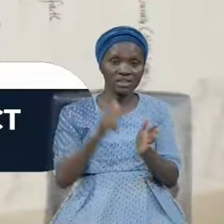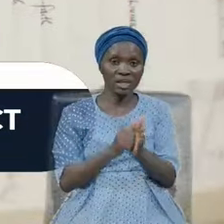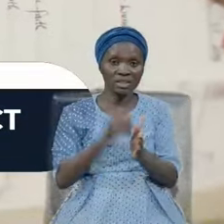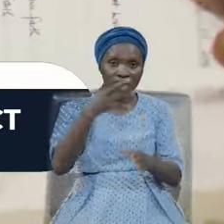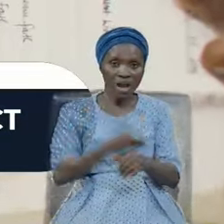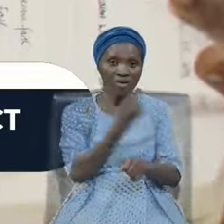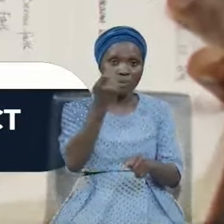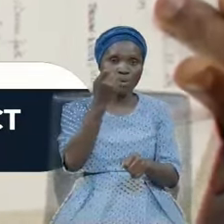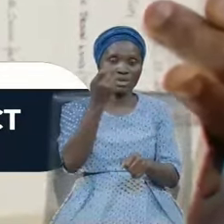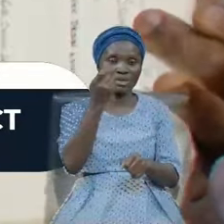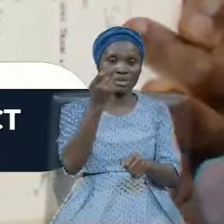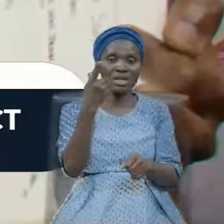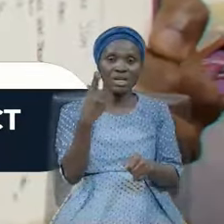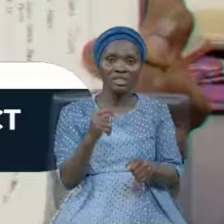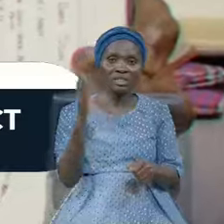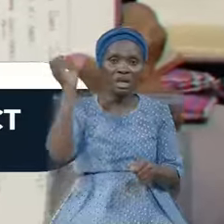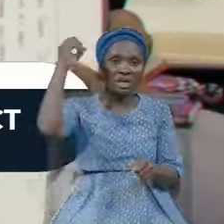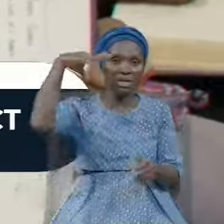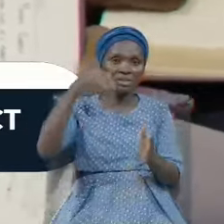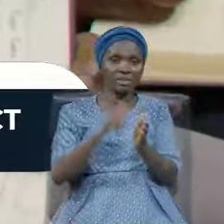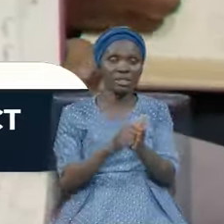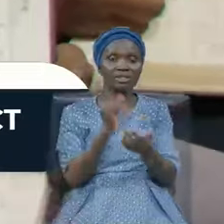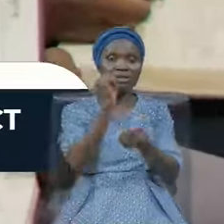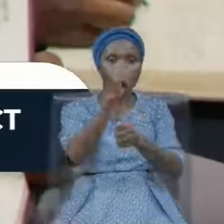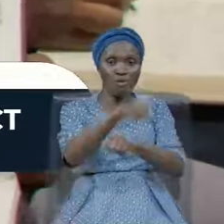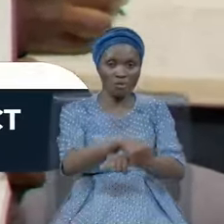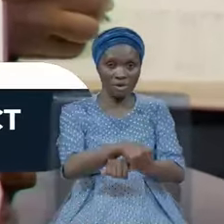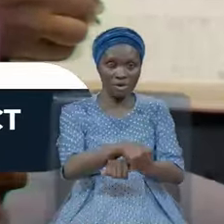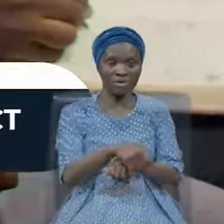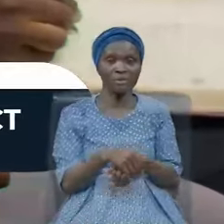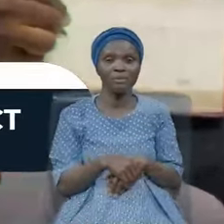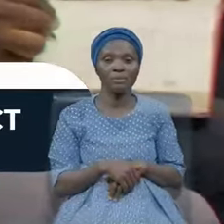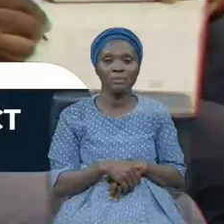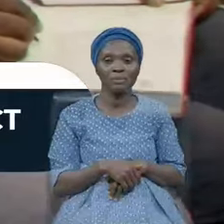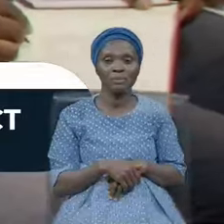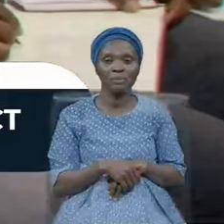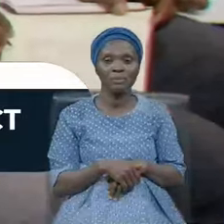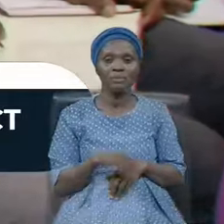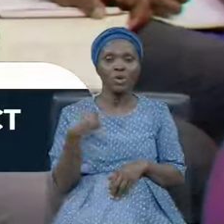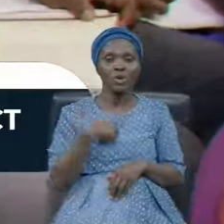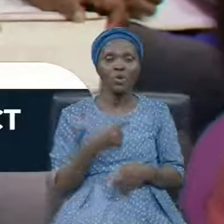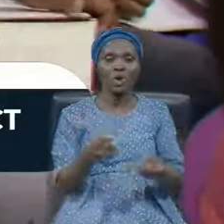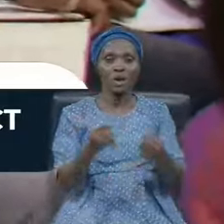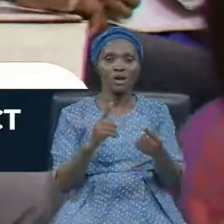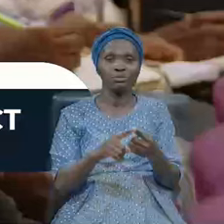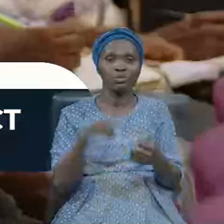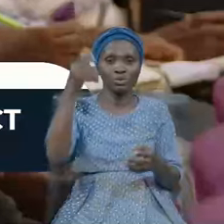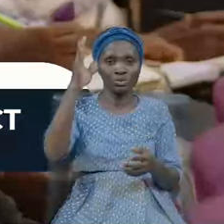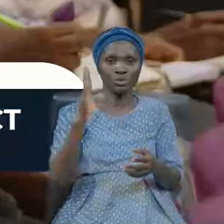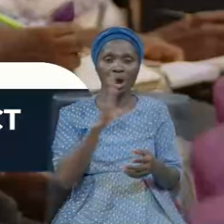triomphante, la grâce qui l'emporte sur le mal. Nous venons à